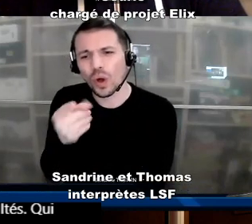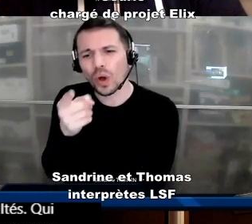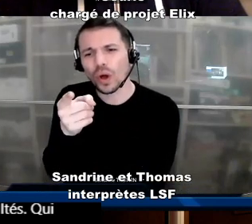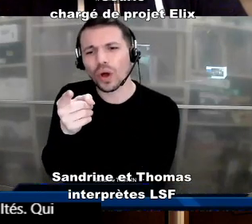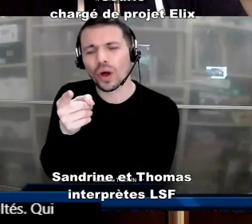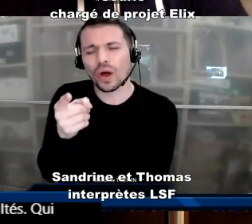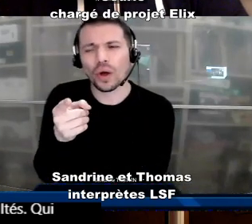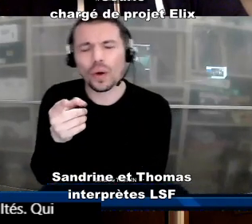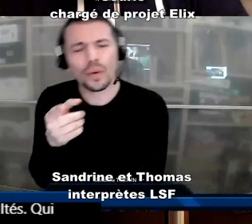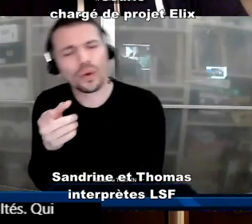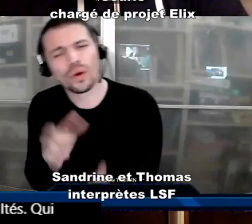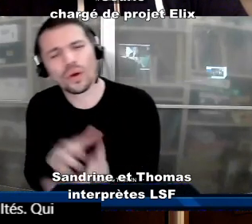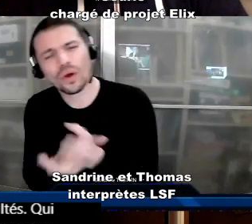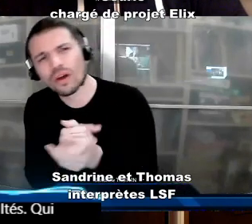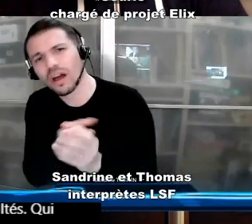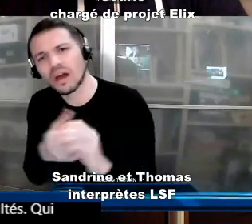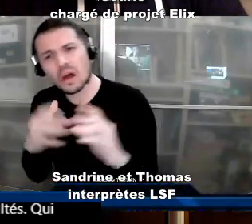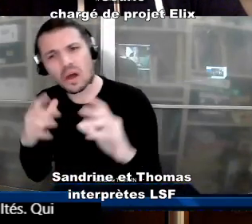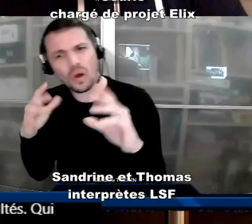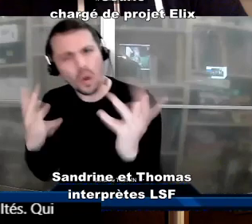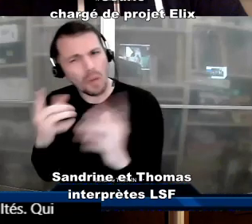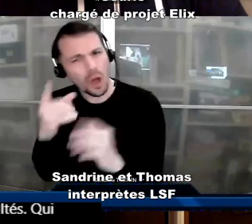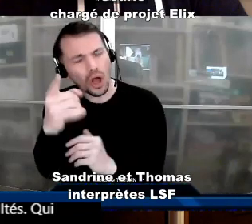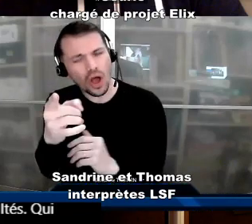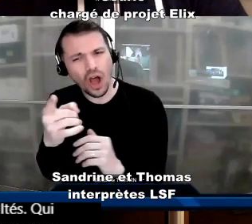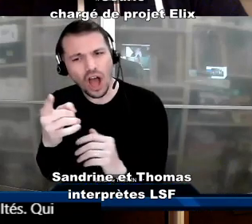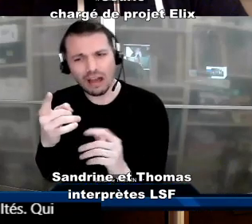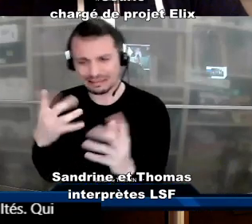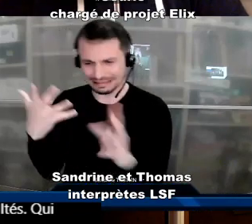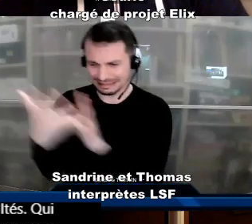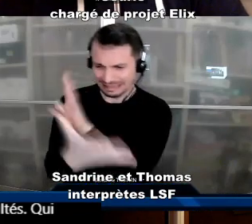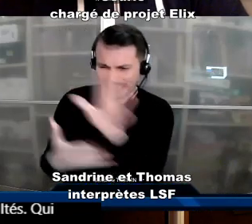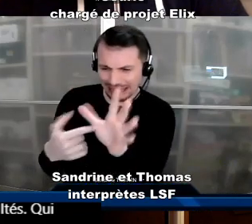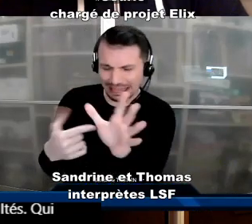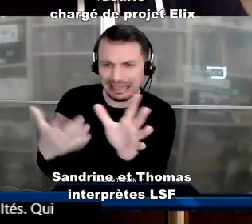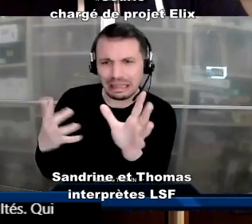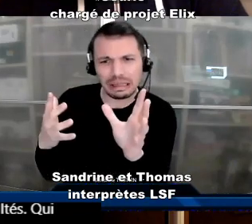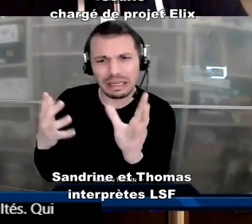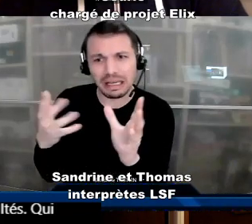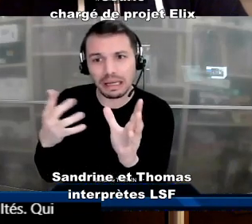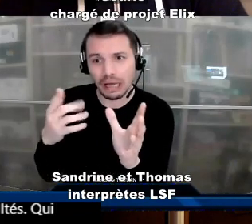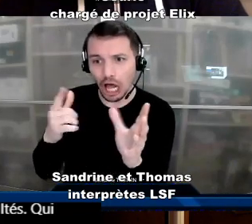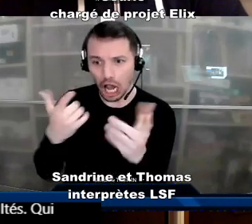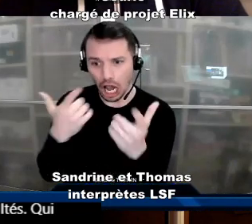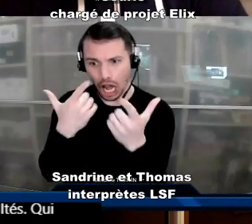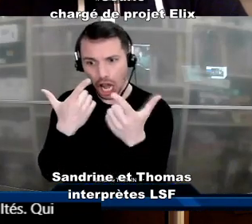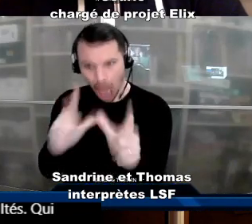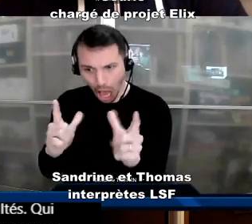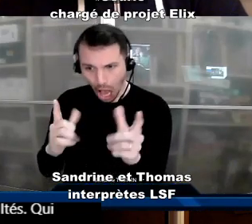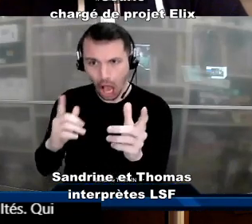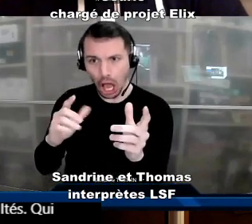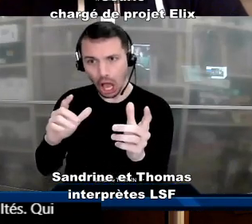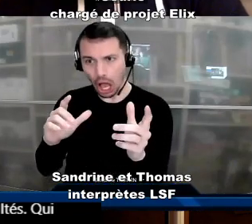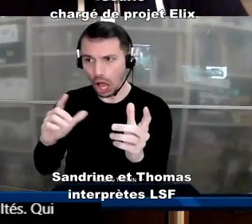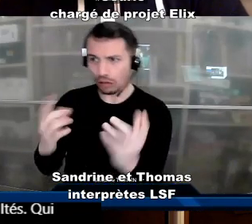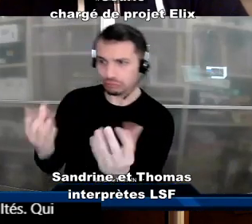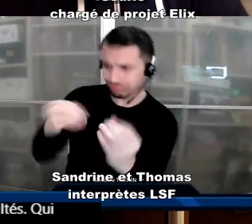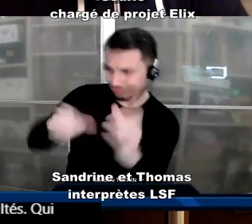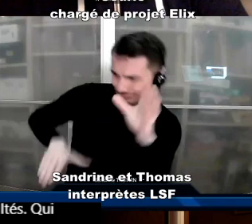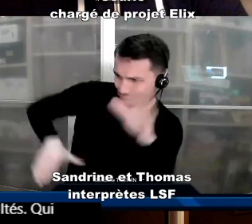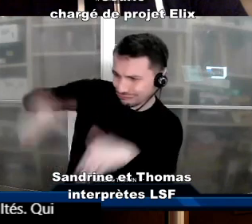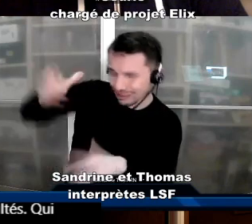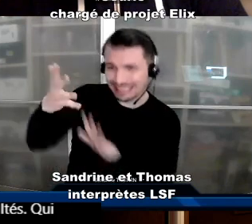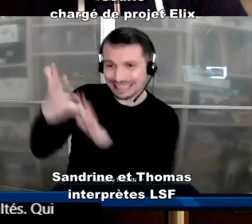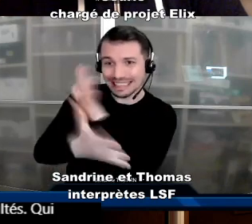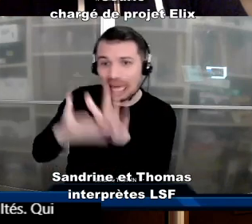Cédric, tu as appris la LSF, c'est ta première langue, ou tu l'as appris plus tard